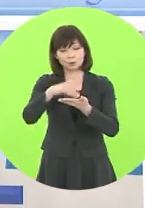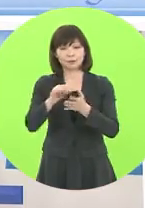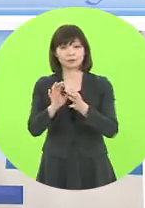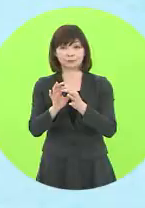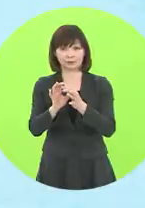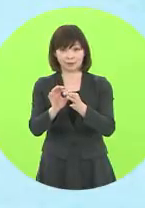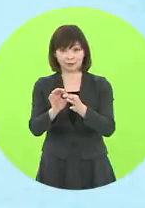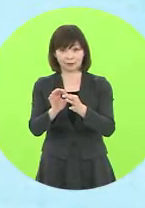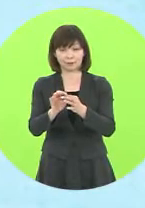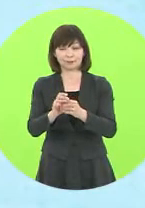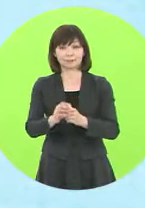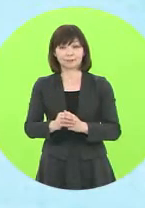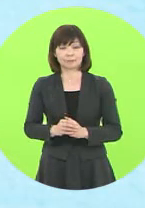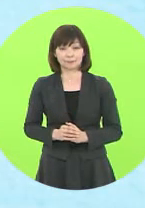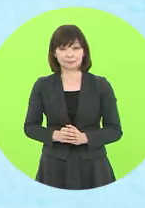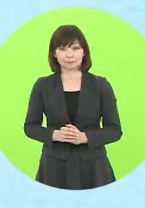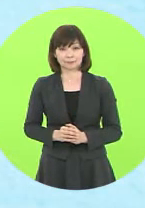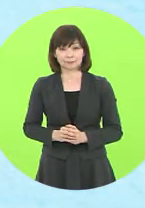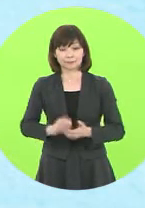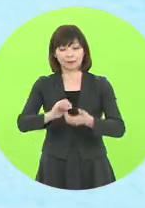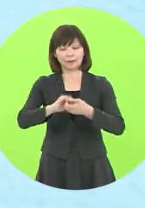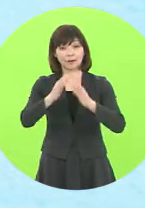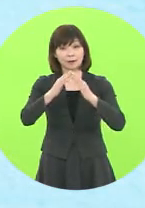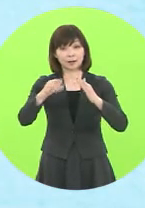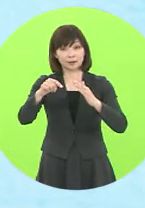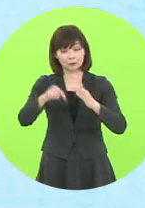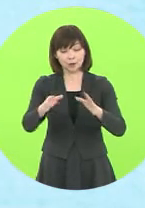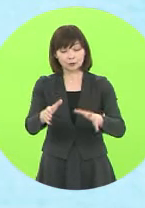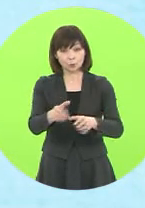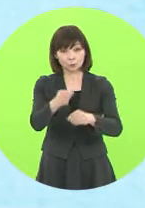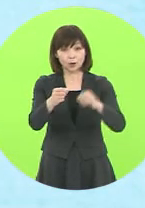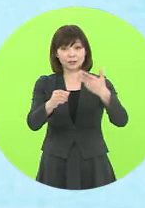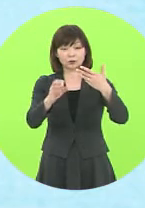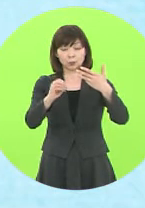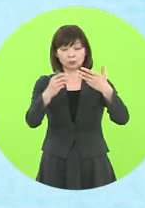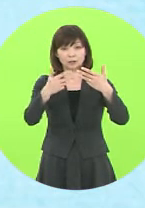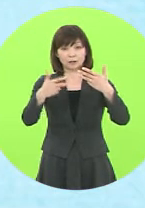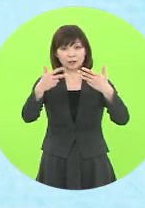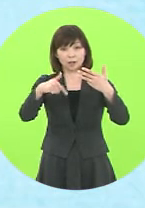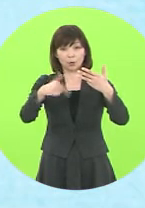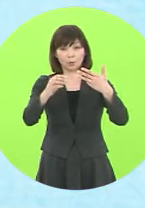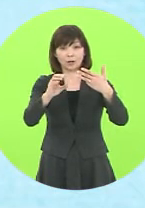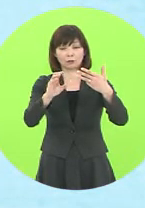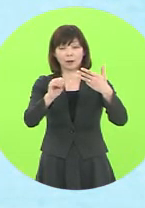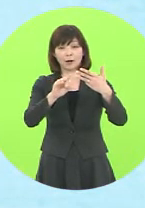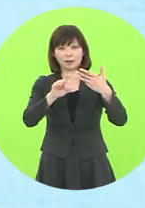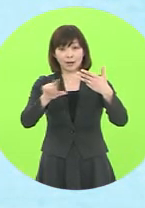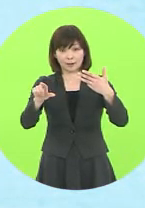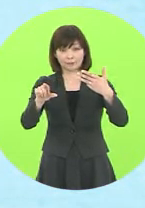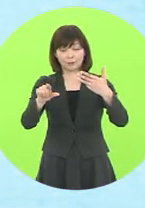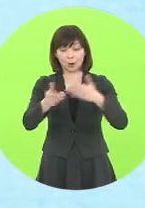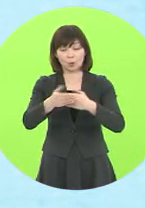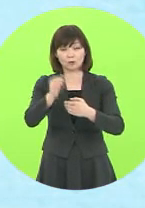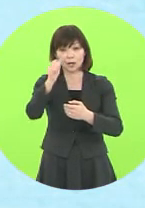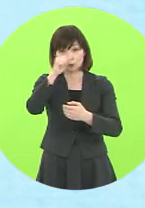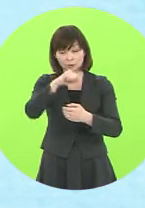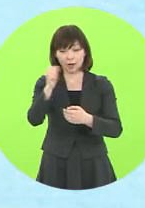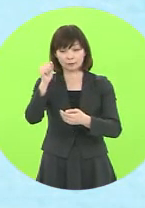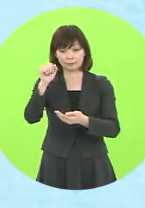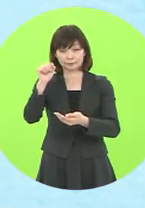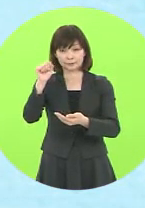です。定例会では総額8億7600万円の補正予算が可決されました